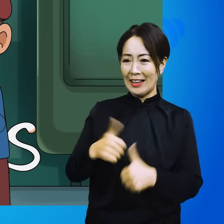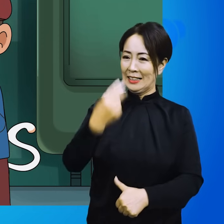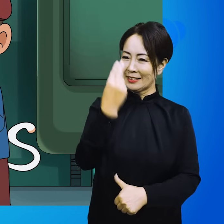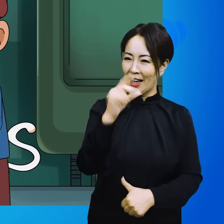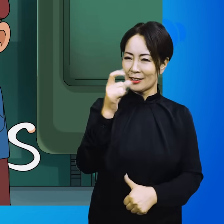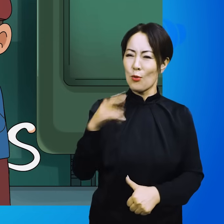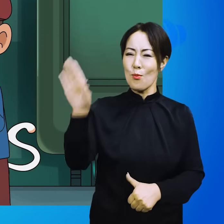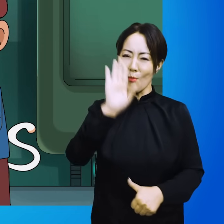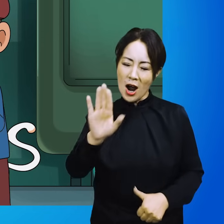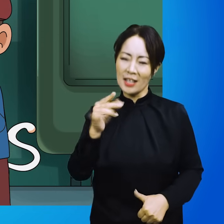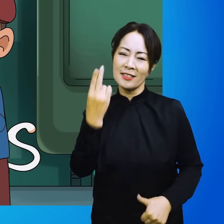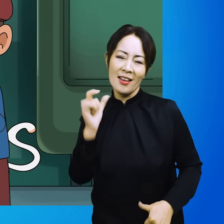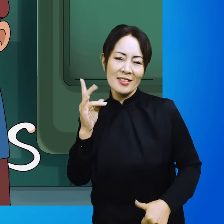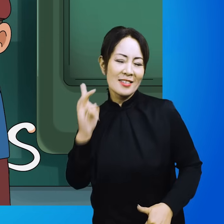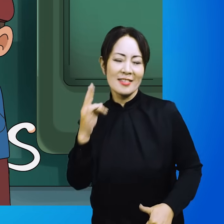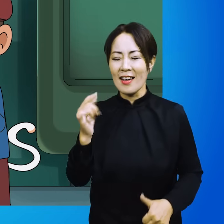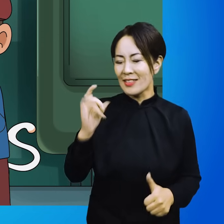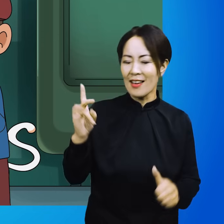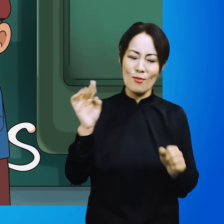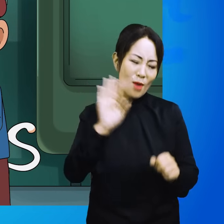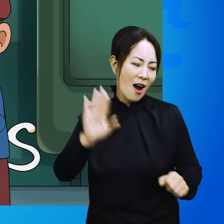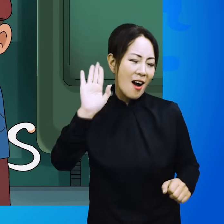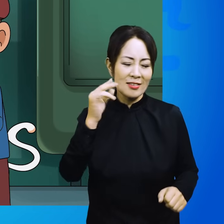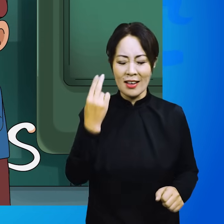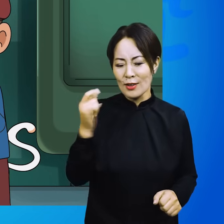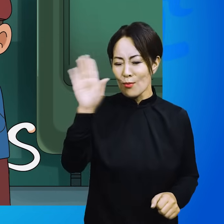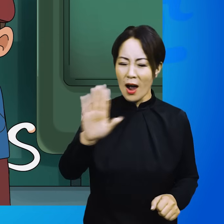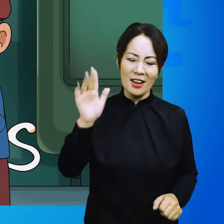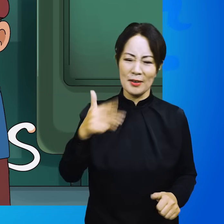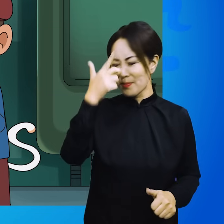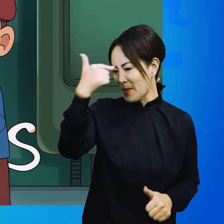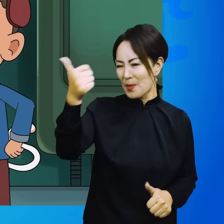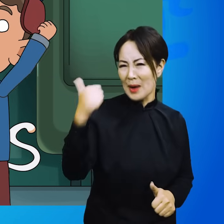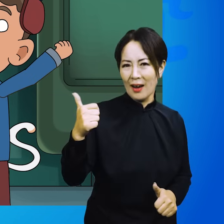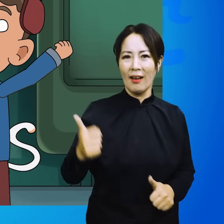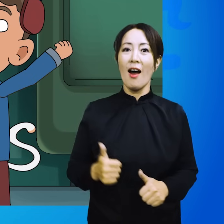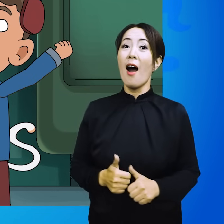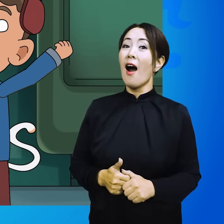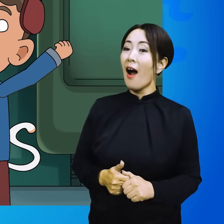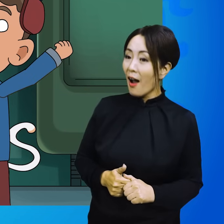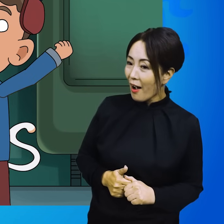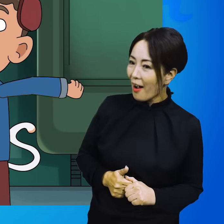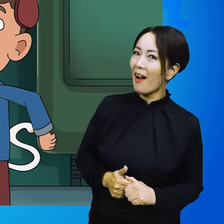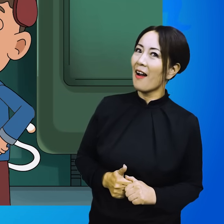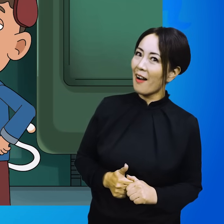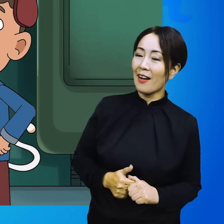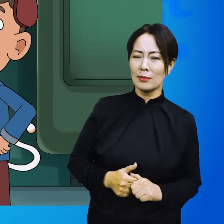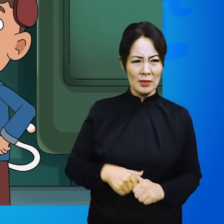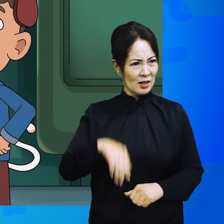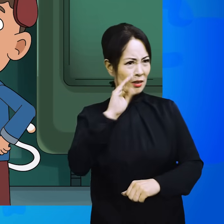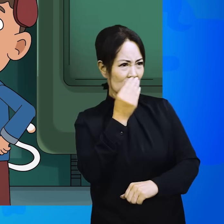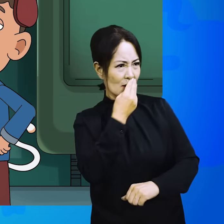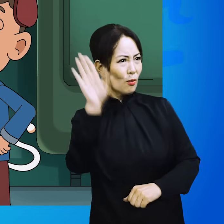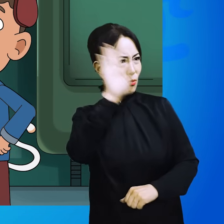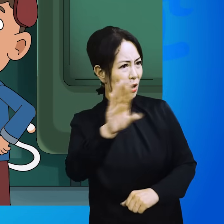Оо, цэцэн мөнх, цэцэн мөнх, цэцэн цэцэн цэцэн мөнх, цэцэн мөнх, цэцэн мөнх, цэцэн цэцэн цэцэн мөнх. Ай.